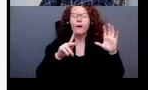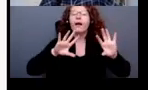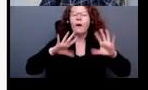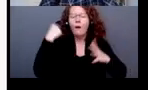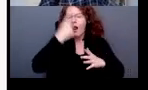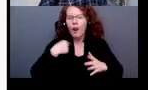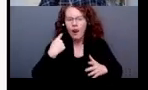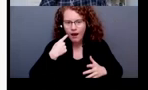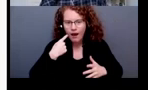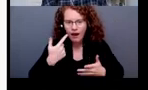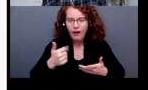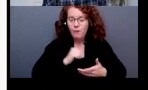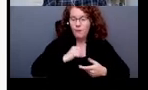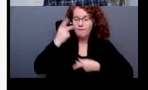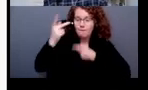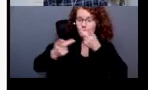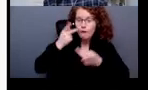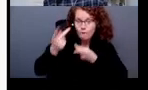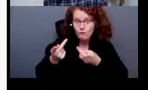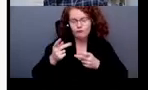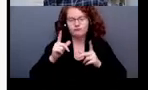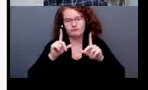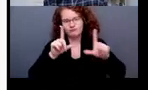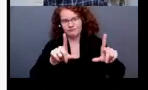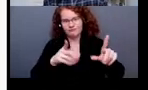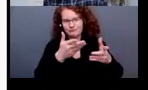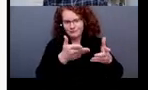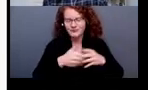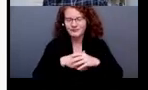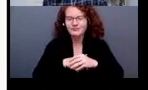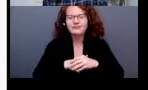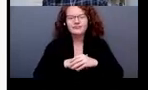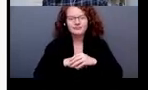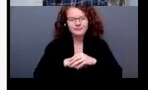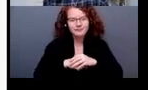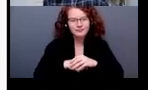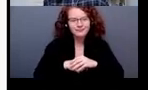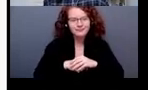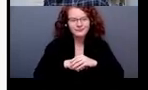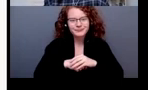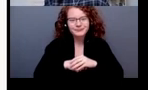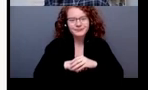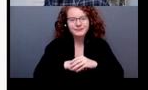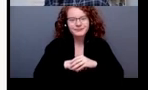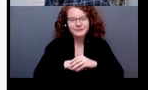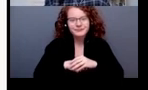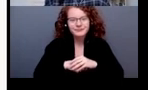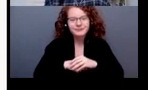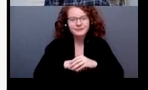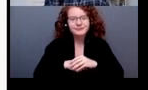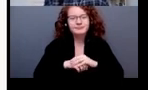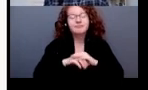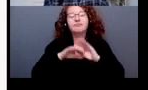des situations qu'on a pu voir ou mettre dans les fanzines précédemment. Hein. Vous voyez ces images détourées sur la droite. Et